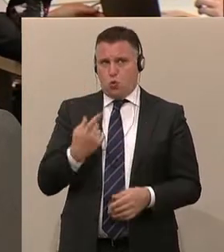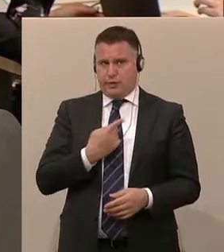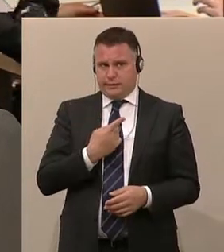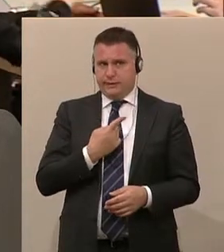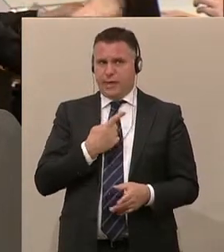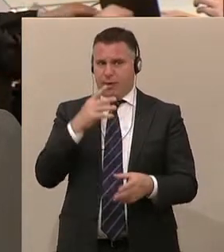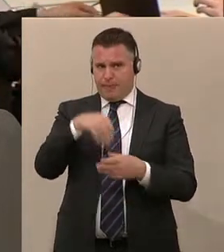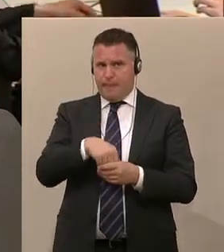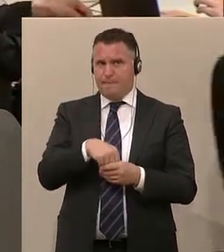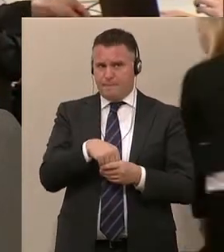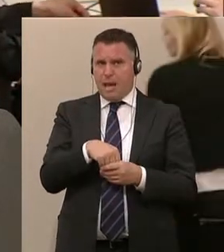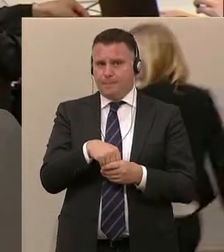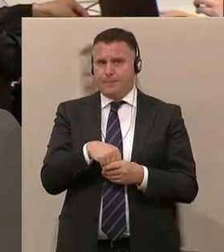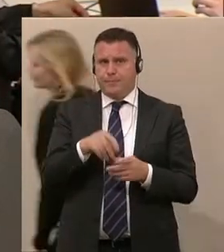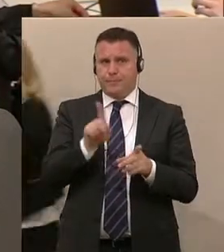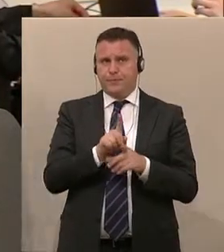die Administration